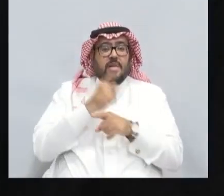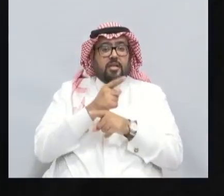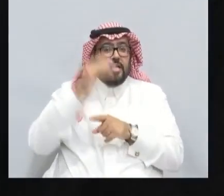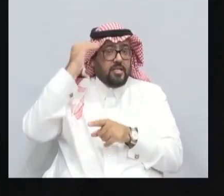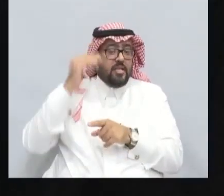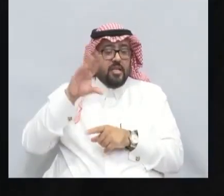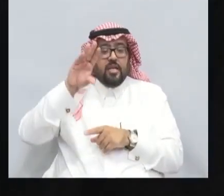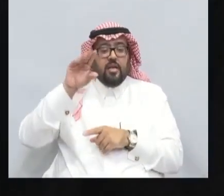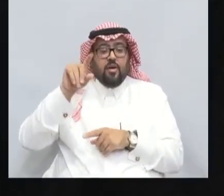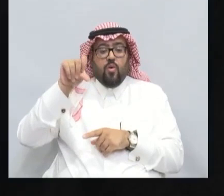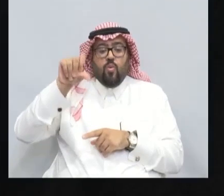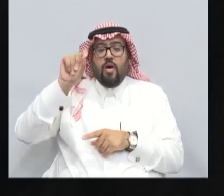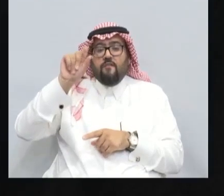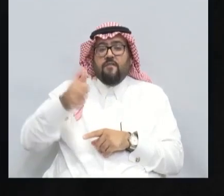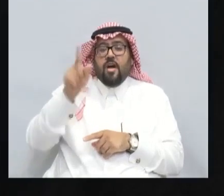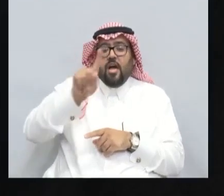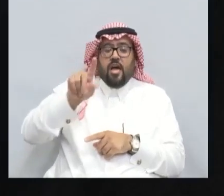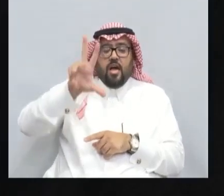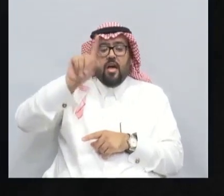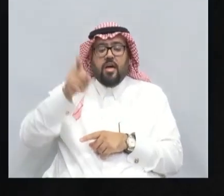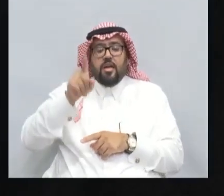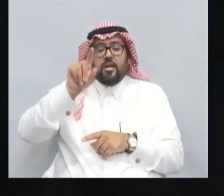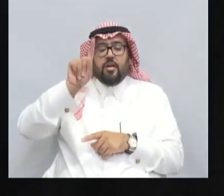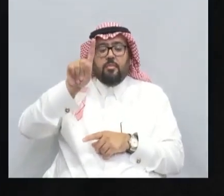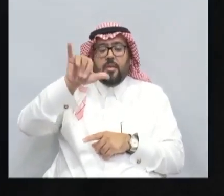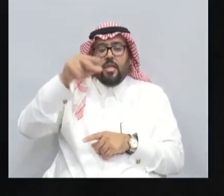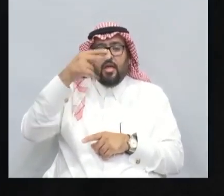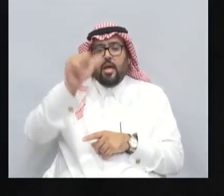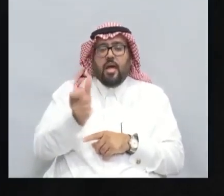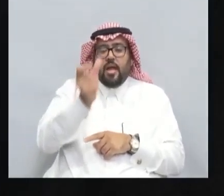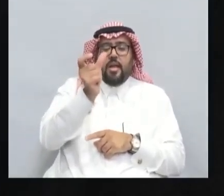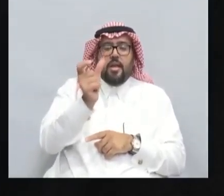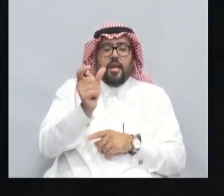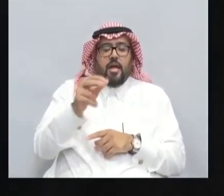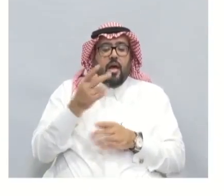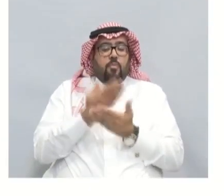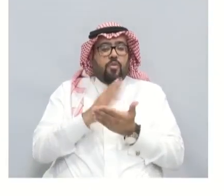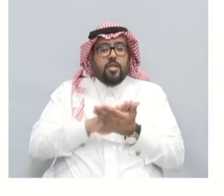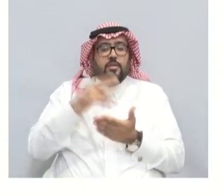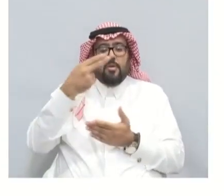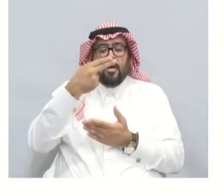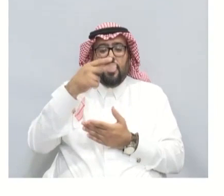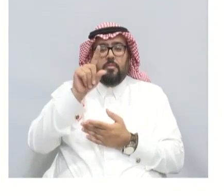الأستاذة وفاء ربيعان، ويرافقني معلم لغة الإشارة الأستاذ عبد السلام المغينيم.